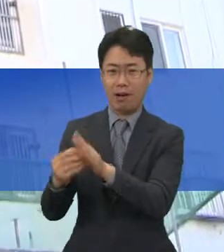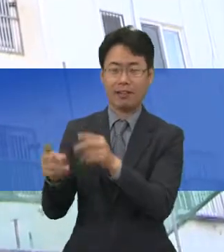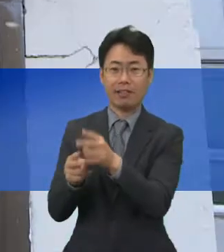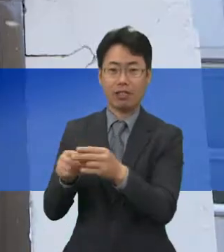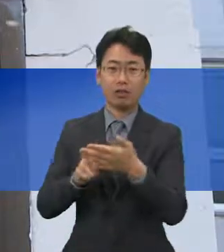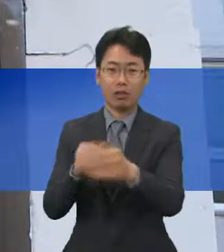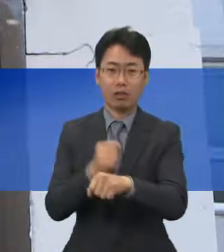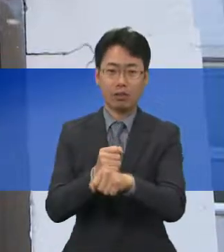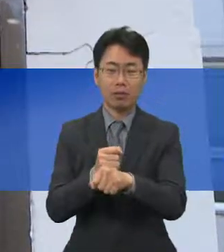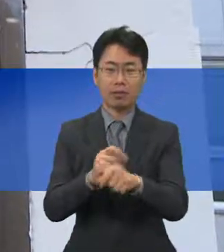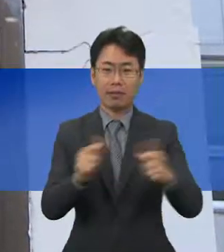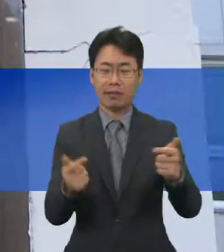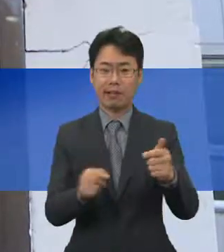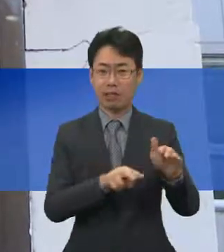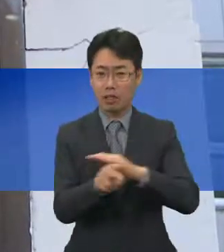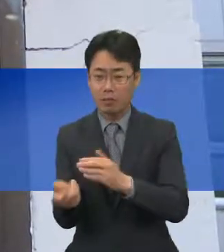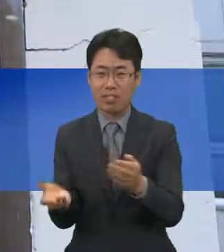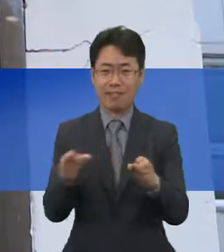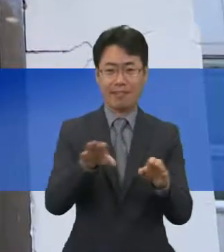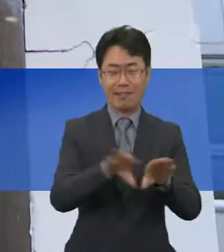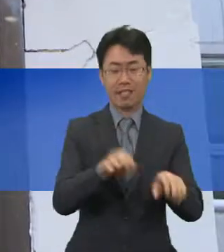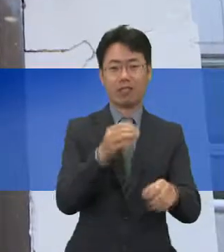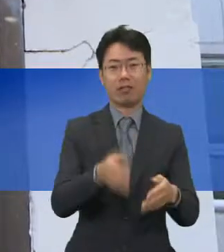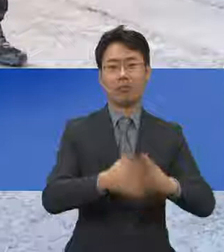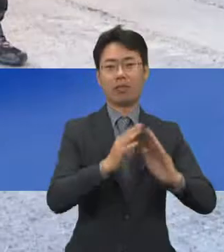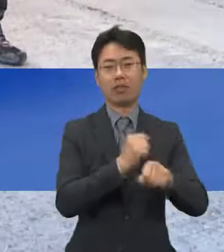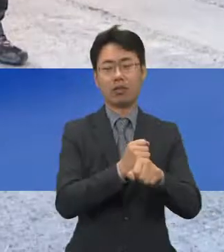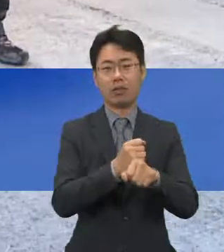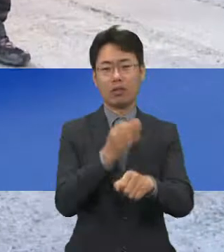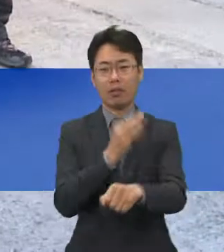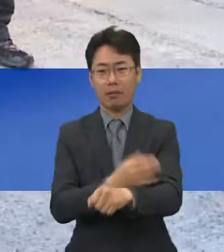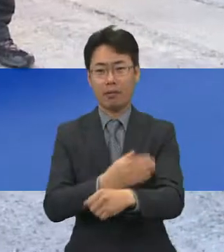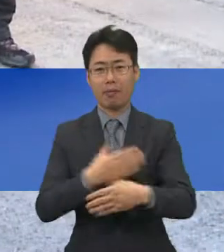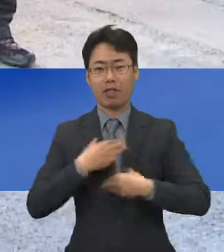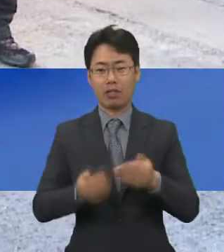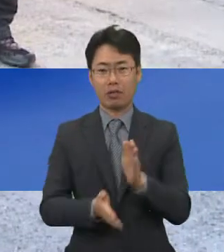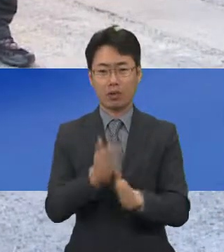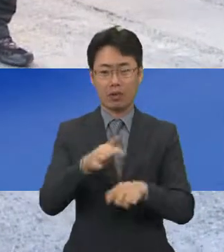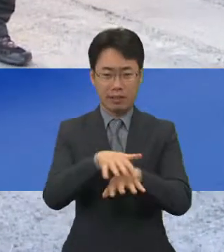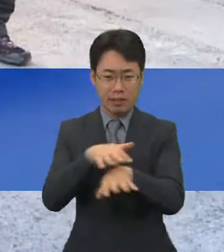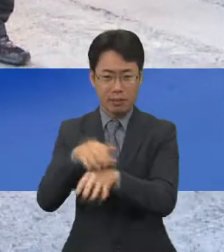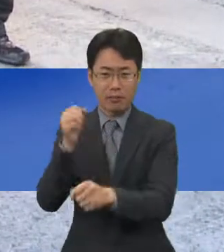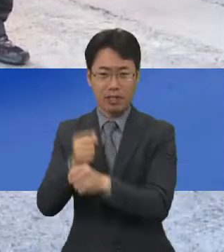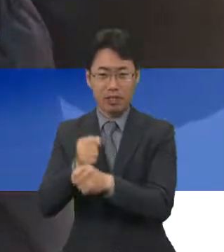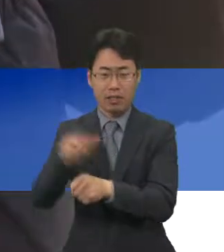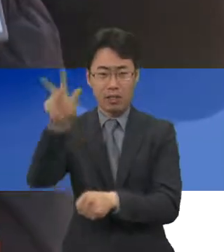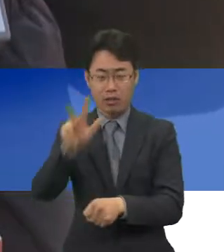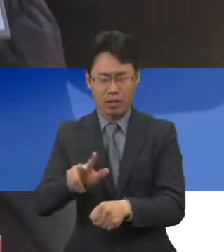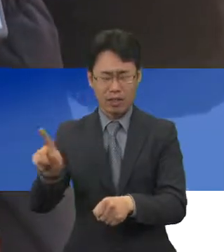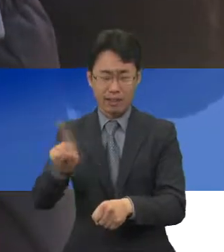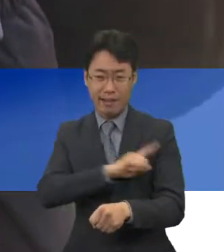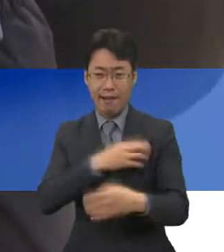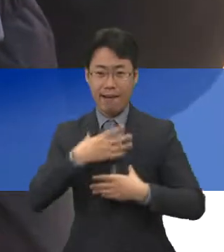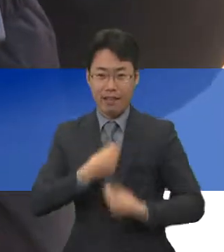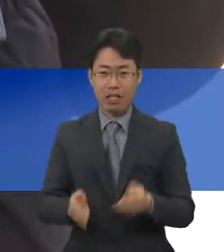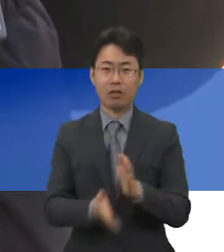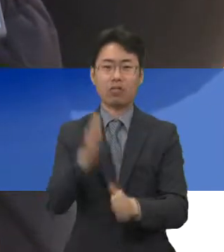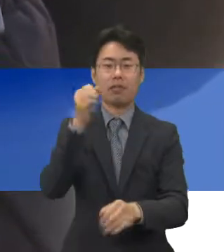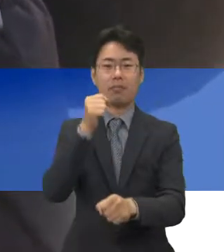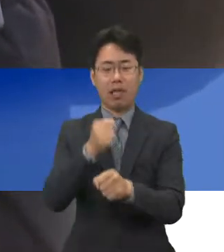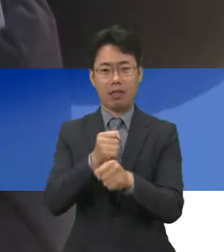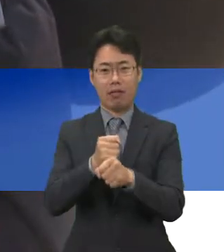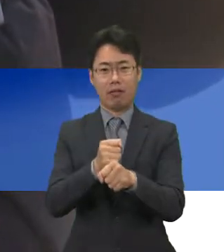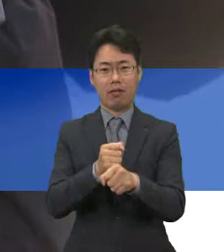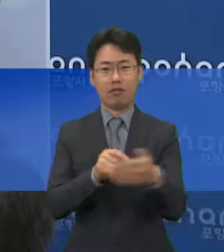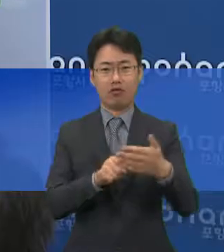사업을 추진하는 한편 다목적 대피시설 설치와 스마트 안전도시 시스템 구축을 통해 전국에서 가장 안전한 도시